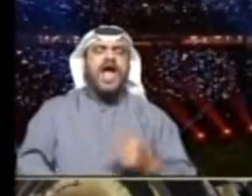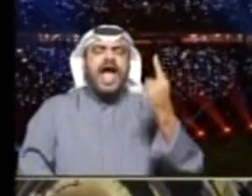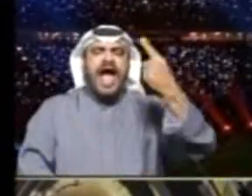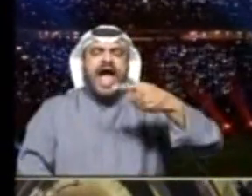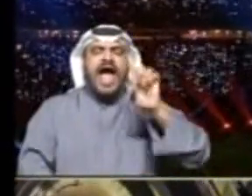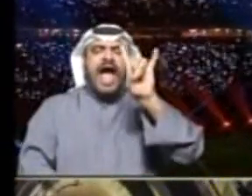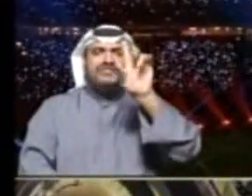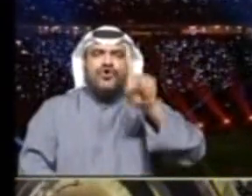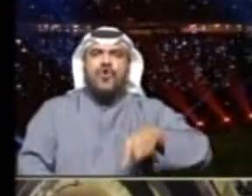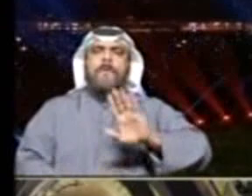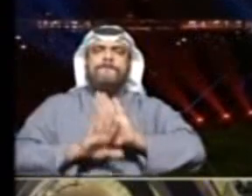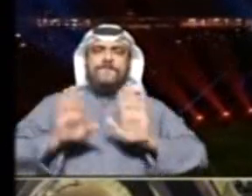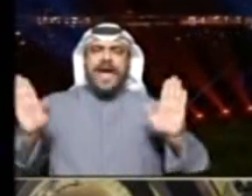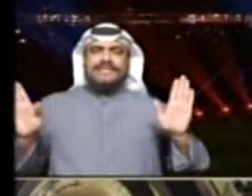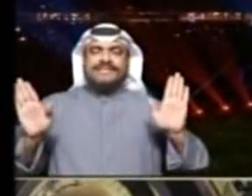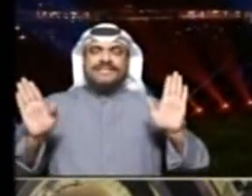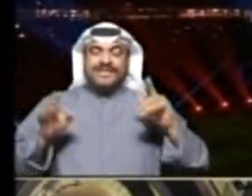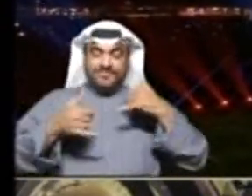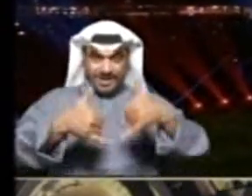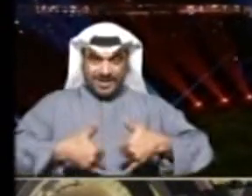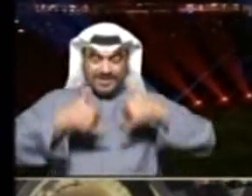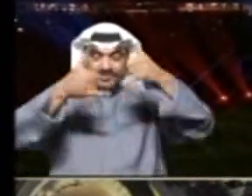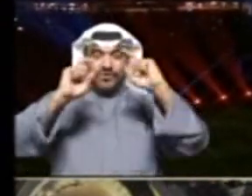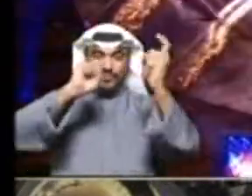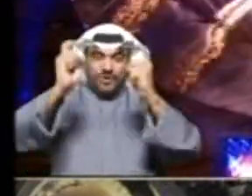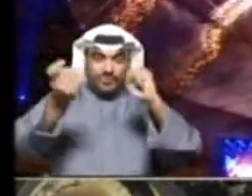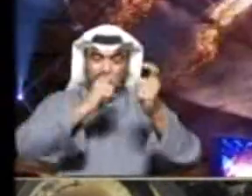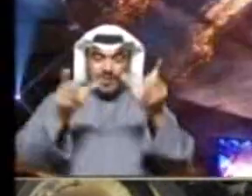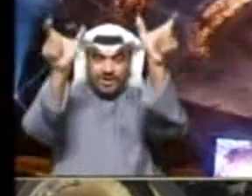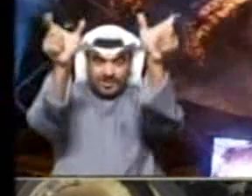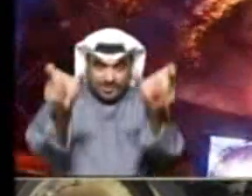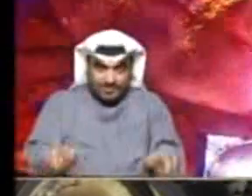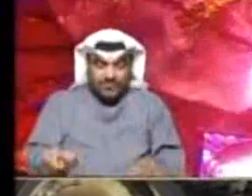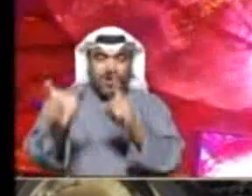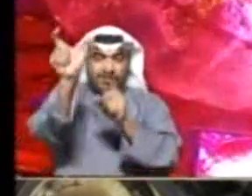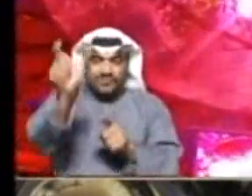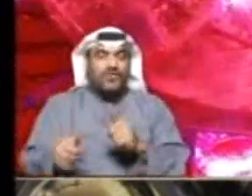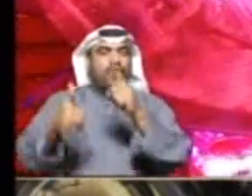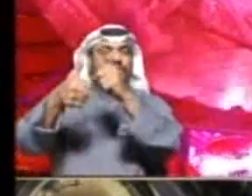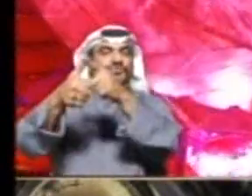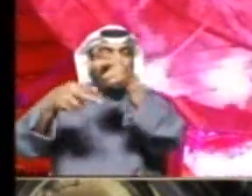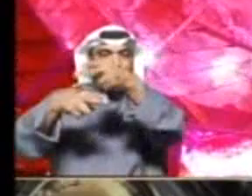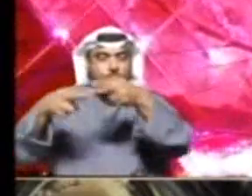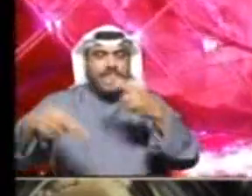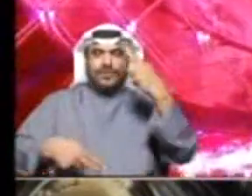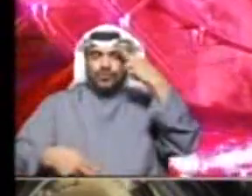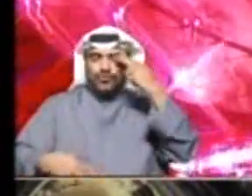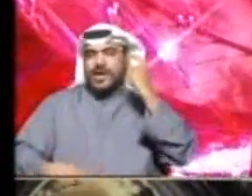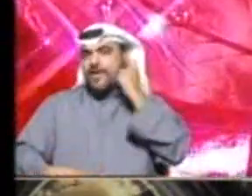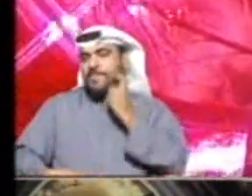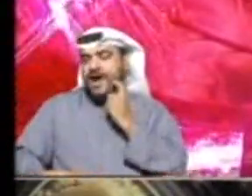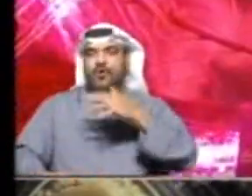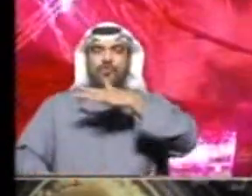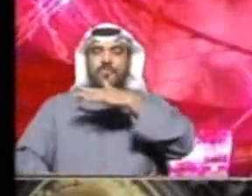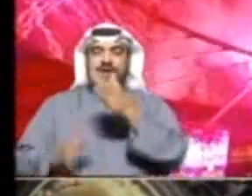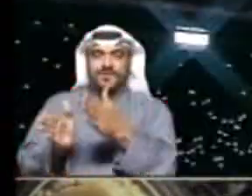في الكأس 8 منتخبات تم تقسيمها إلى مجموعتين تضم الأولى كلا من الكويت والسعودية والإمارات